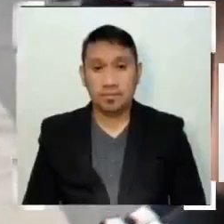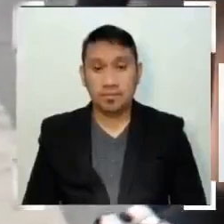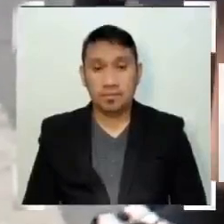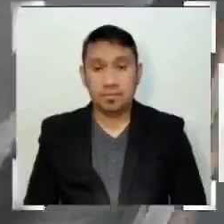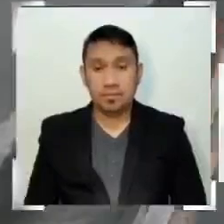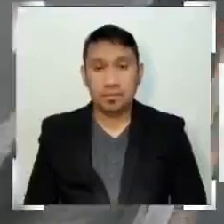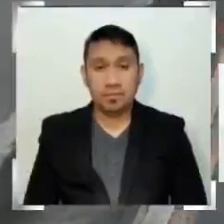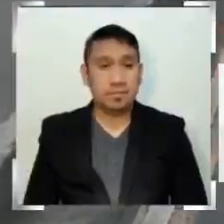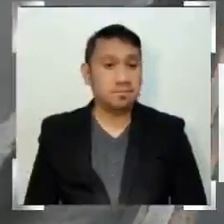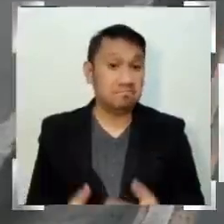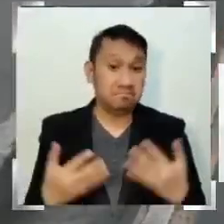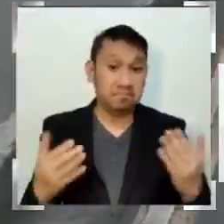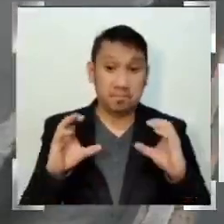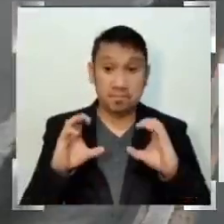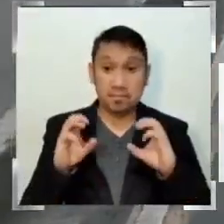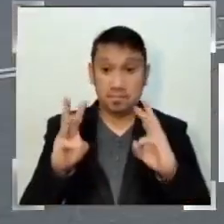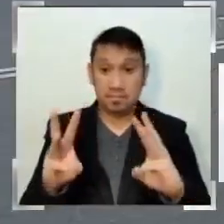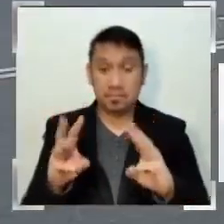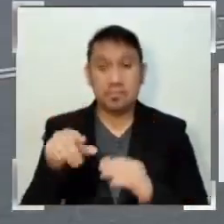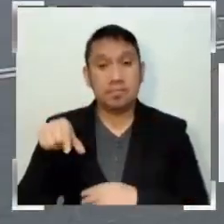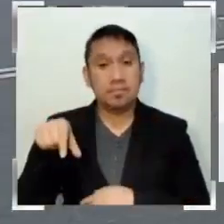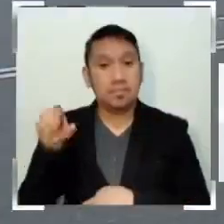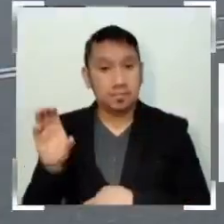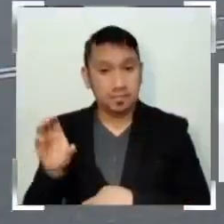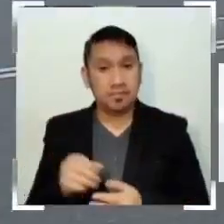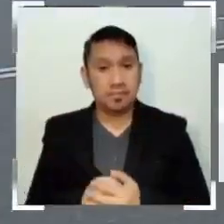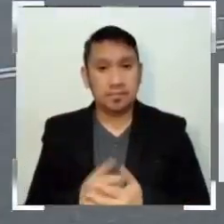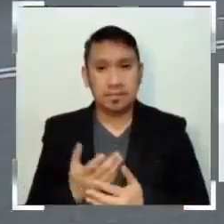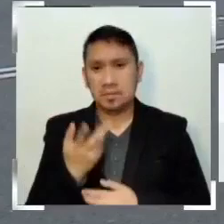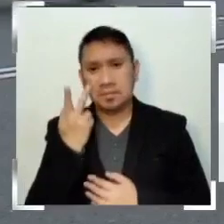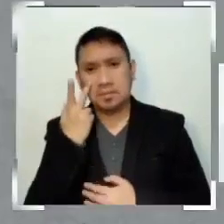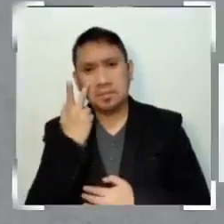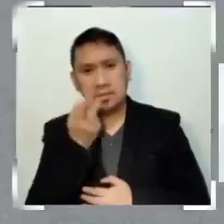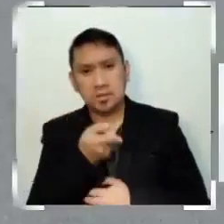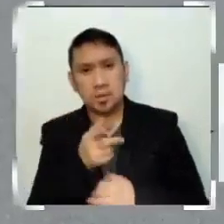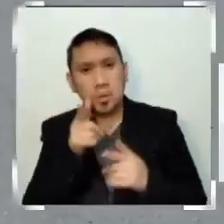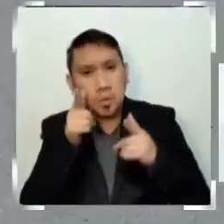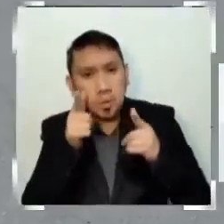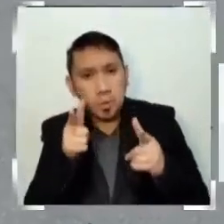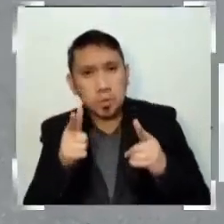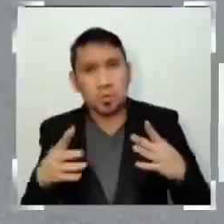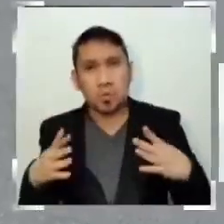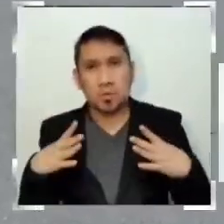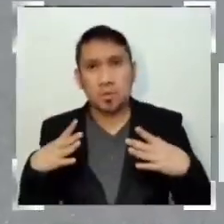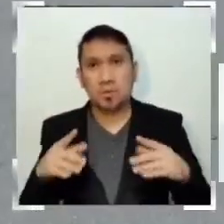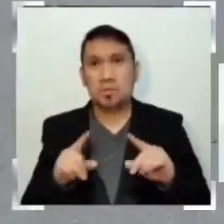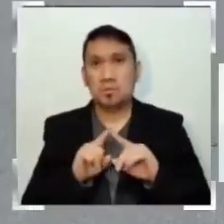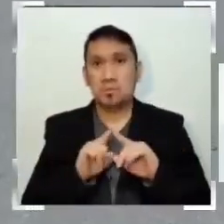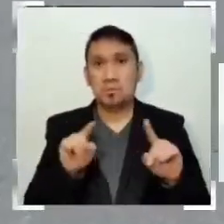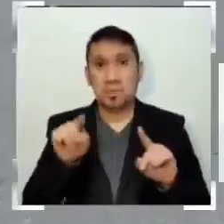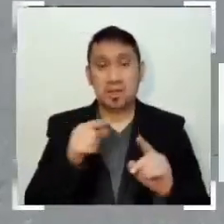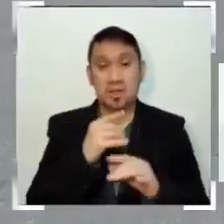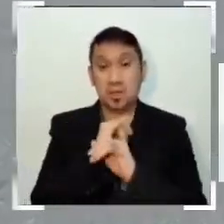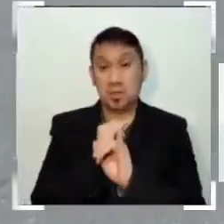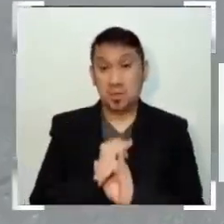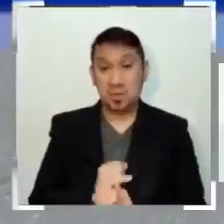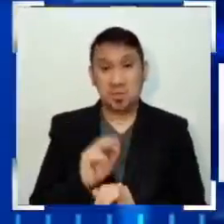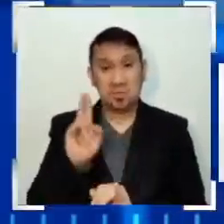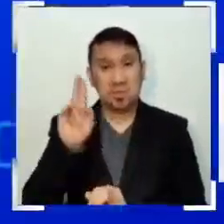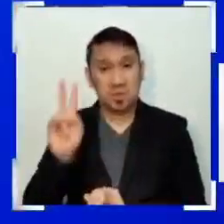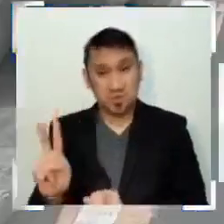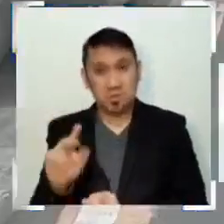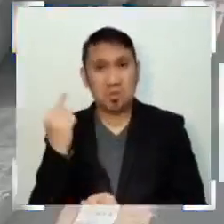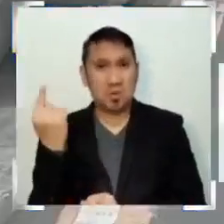Sa Commonwealth Avenue sa Quezon City, aakalain mong holiday sa luwag. Pero puro mga jeep at mga UV Express lamang ang